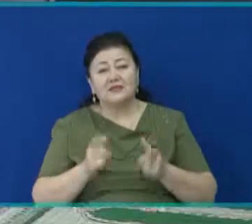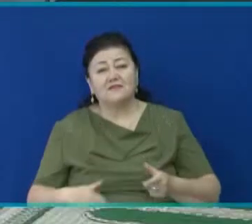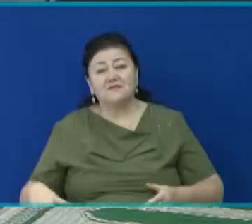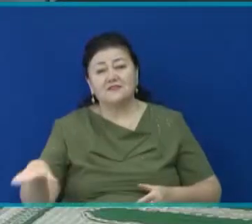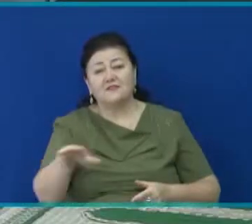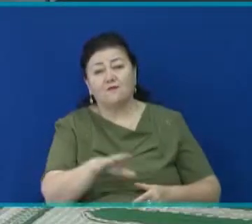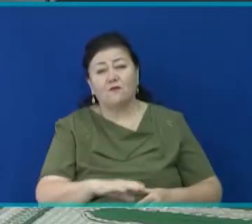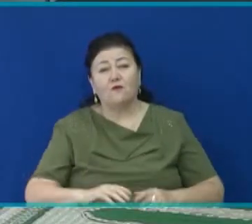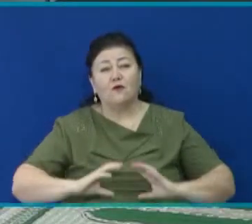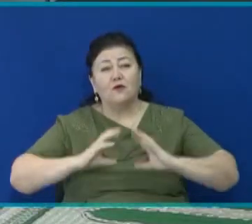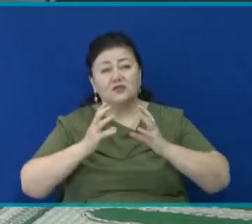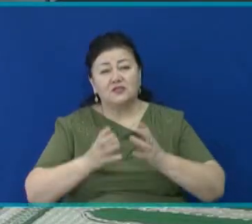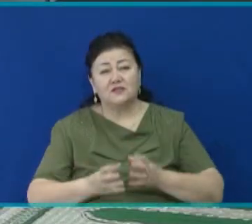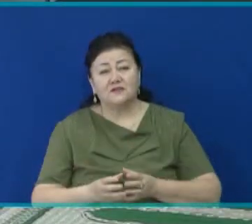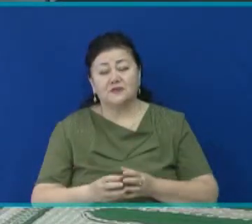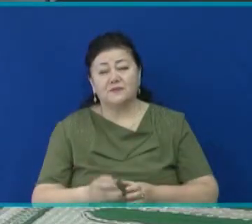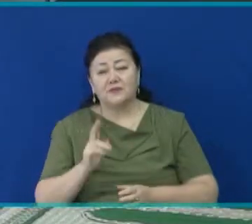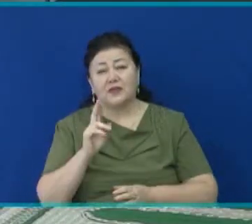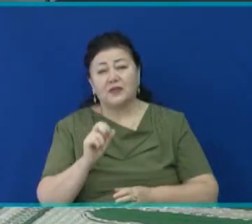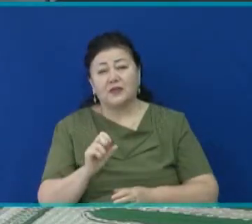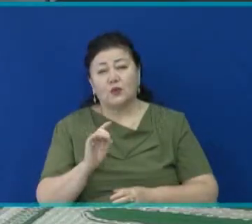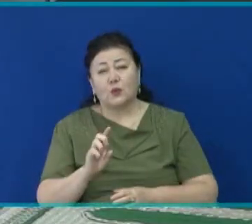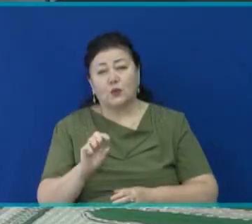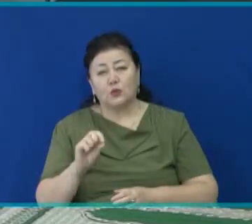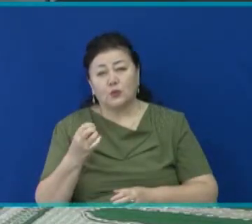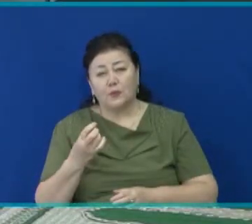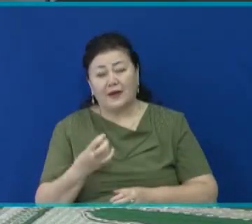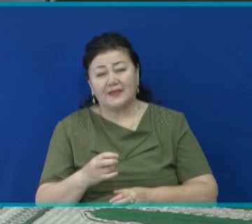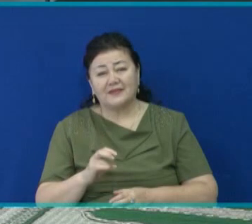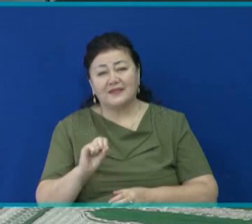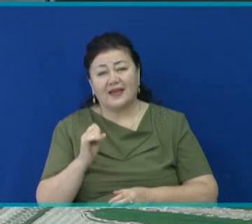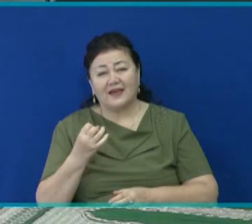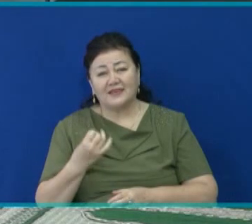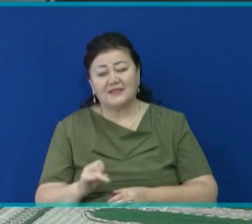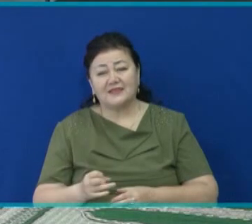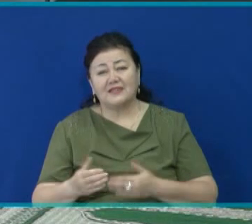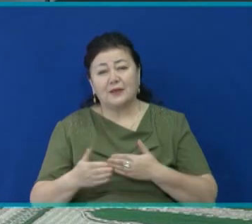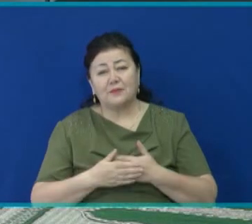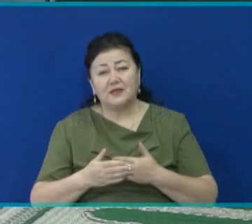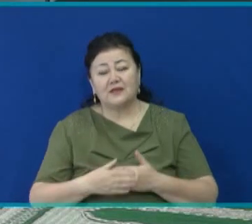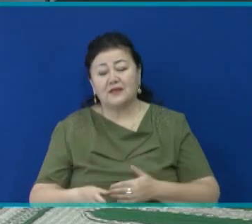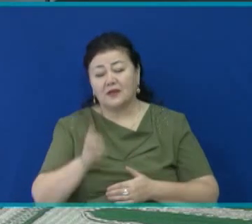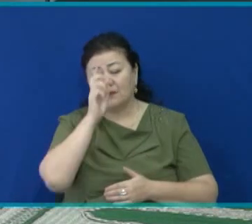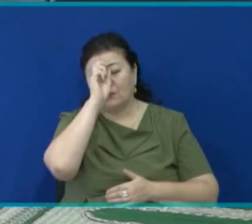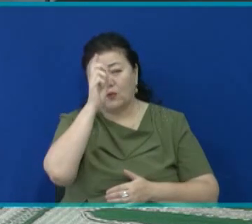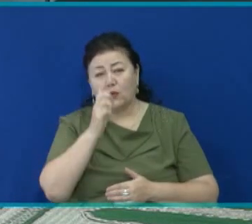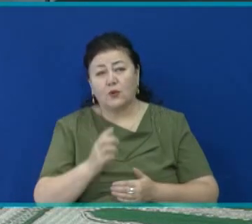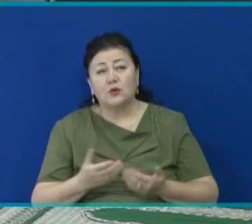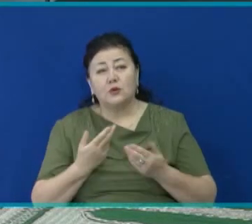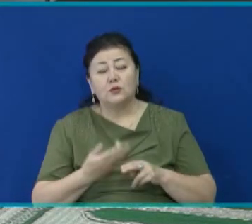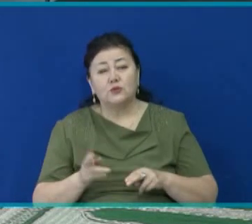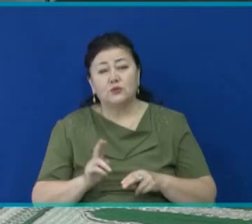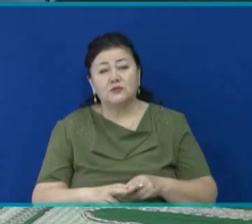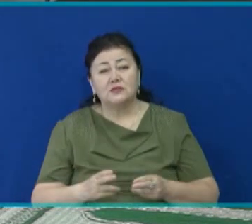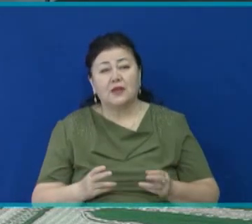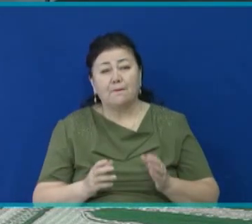человечества. Курбан-Айт – деген сөз, ол Аллах. Курбан-Айт – это означает приближение к Всевышнему, то есть мусульмане,